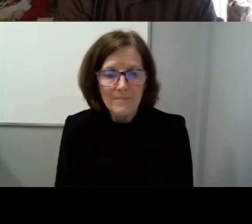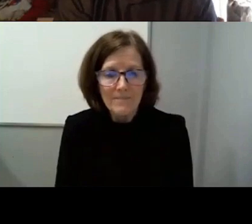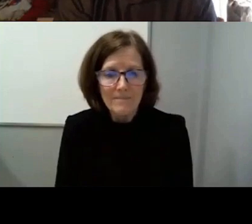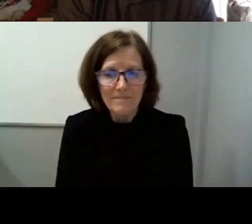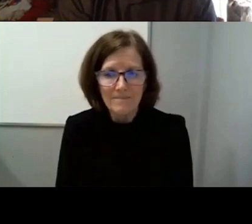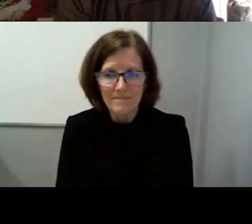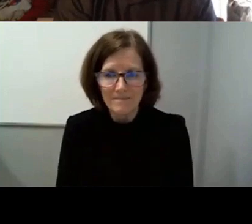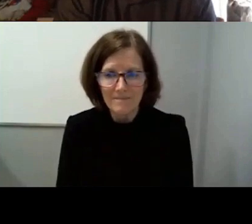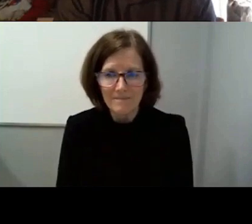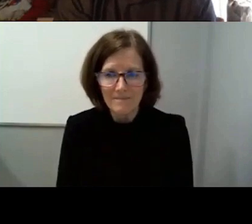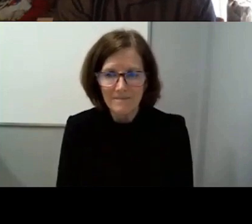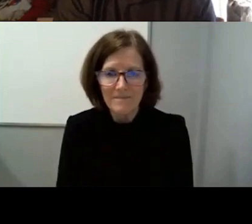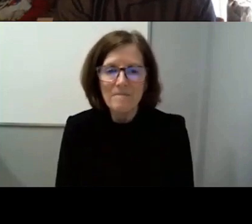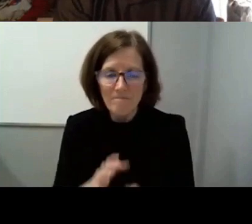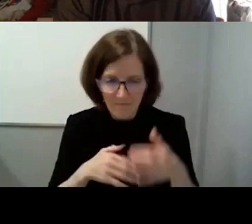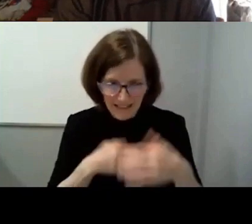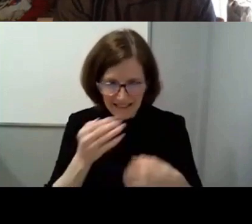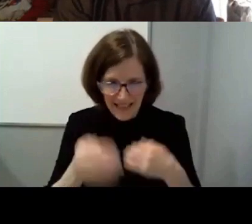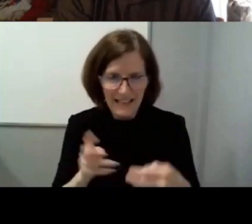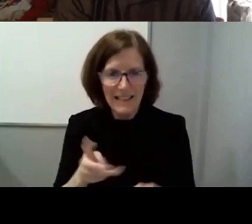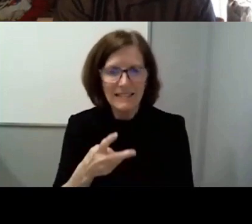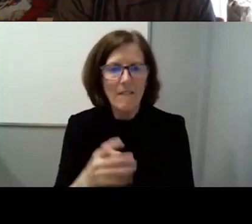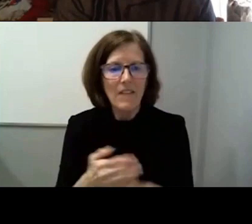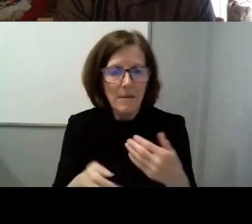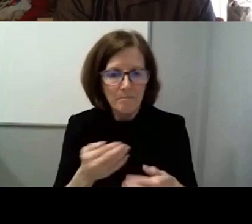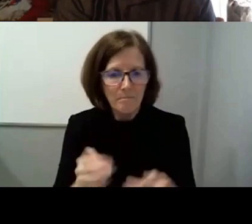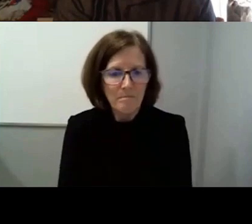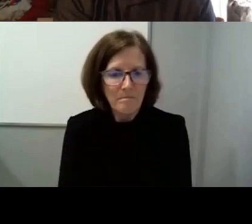Donc, ça s'en vient.